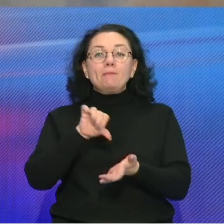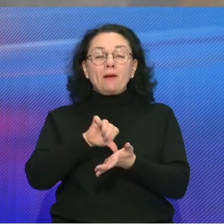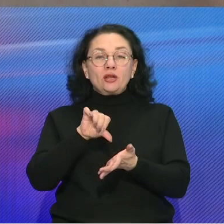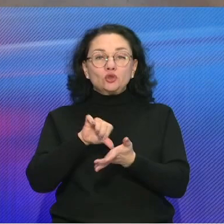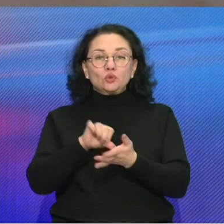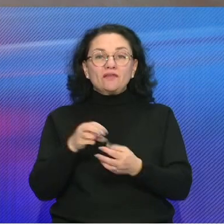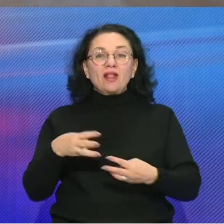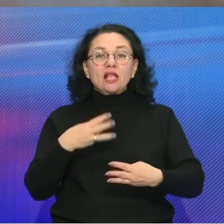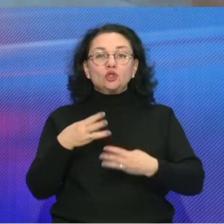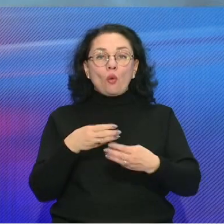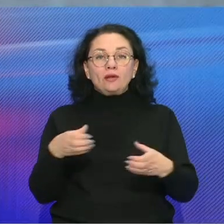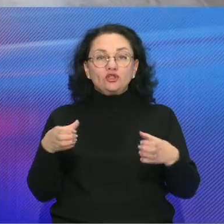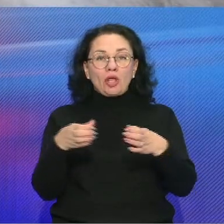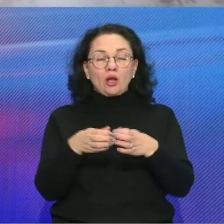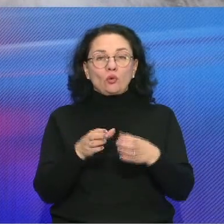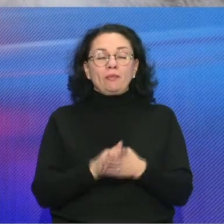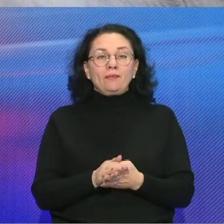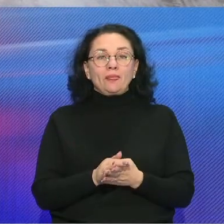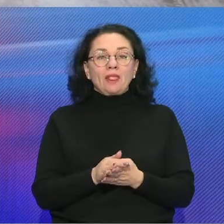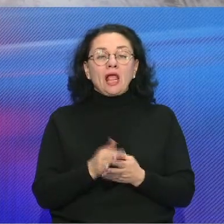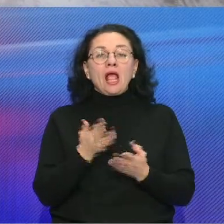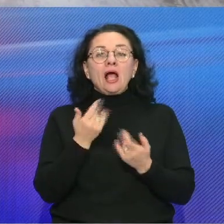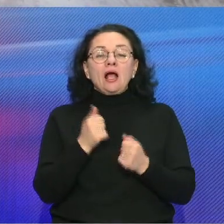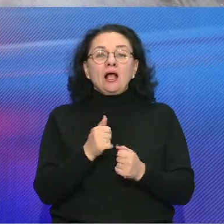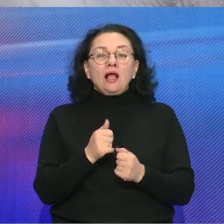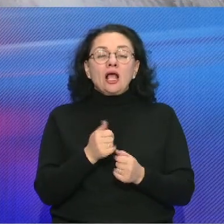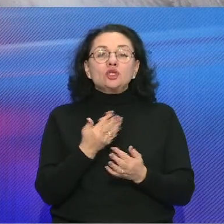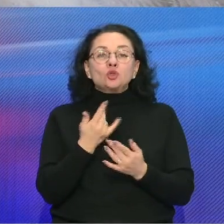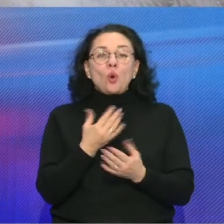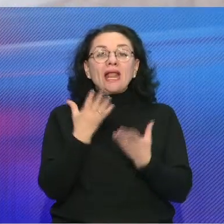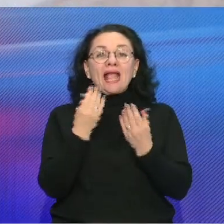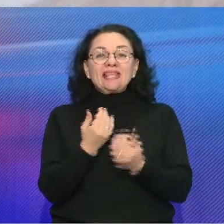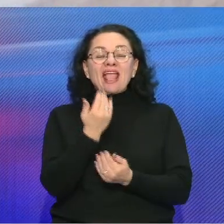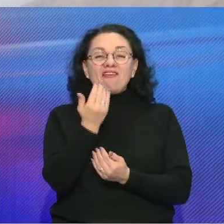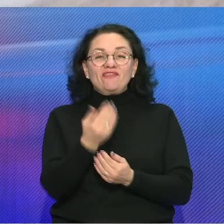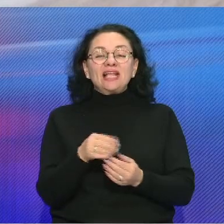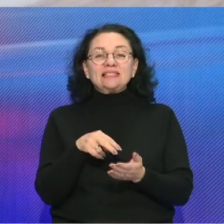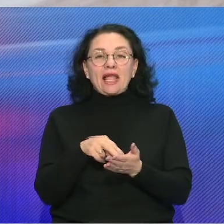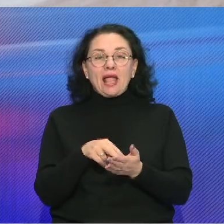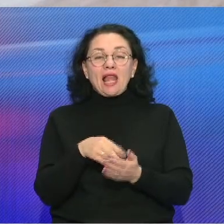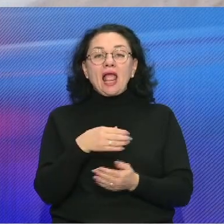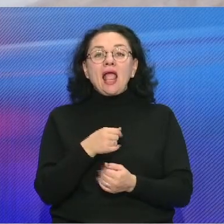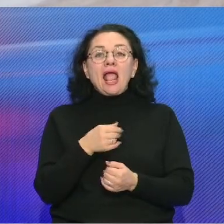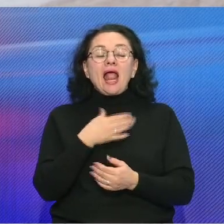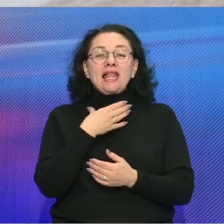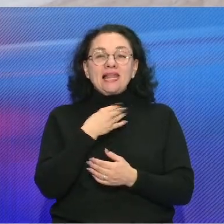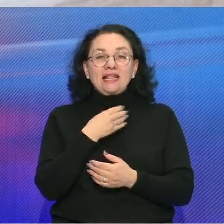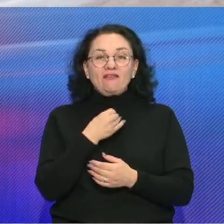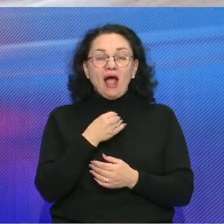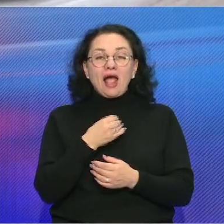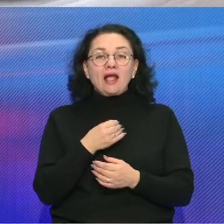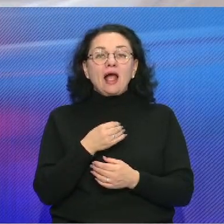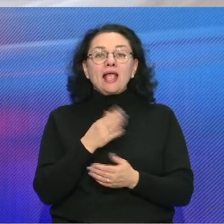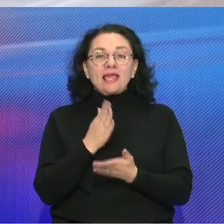ТРК «Гродно». Скільки днів ви стояли? Скільки? Литвания big problem. А